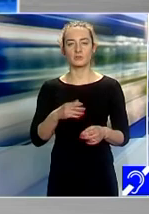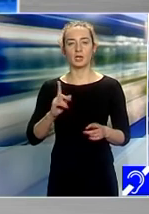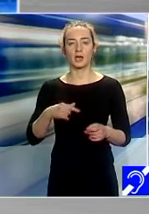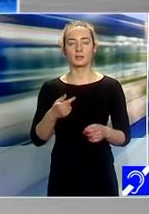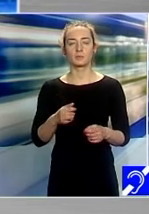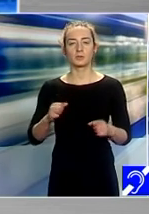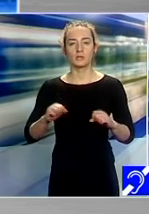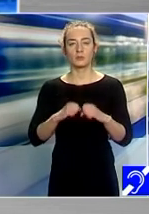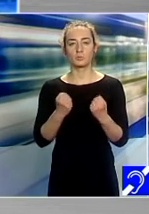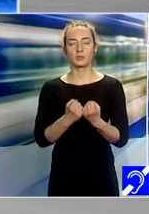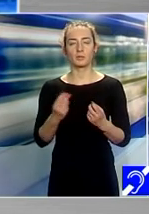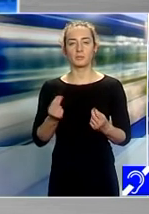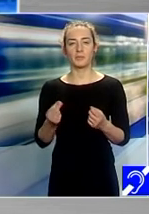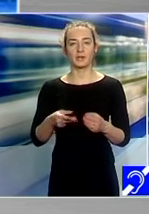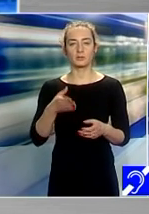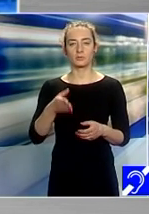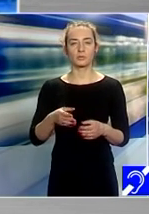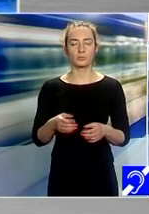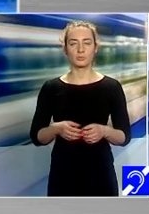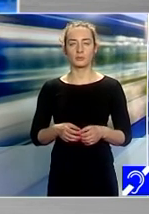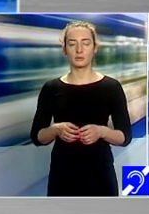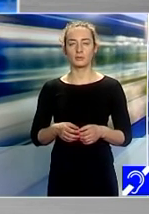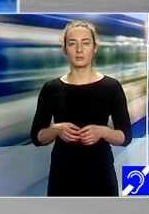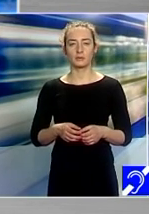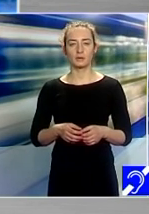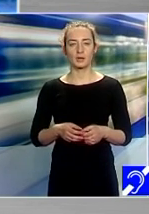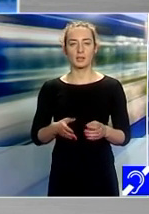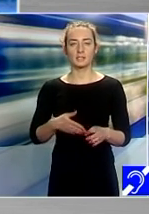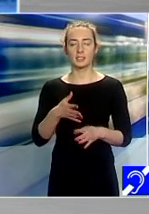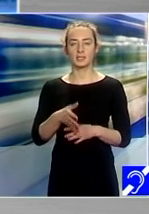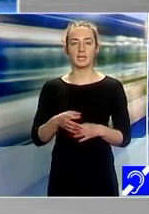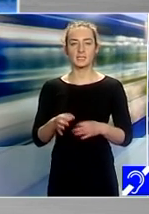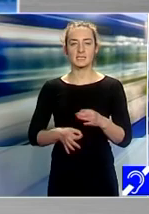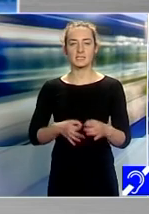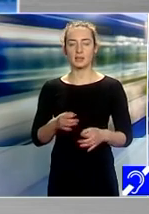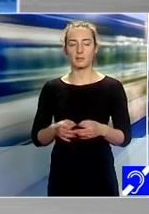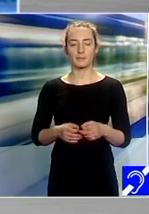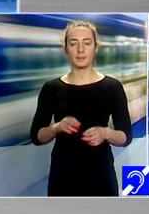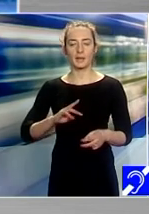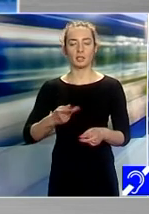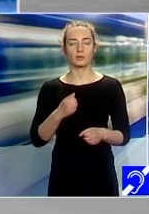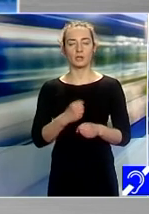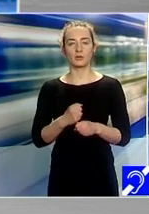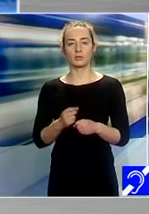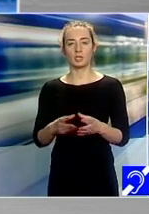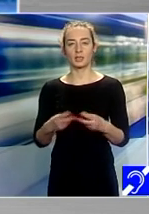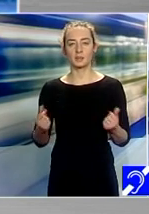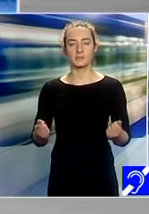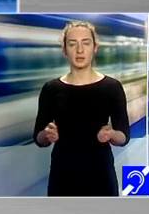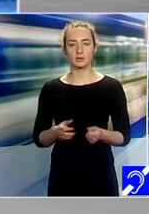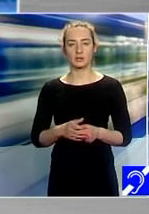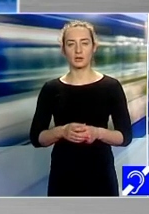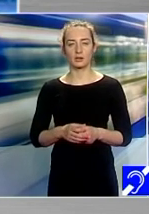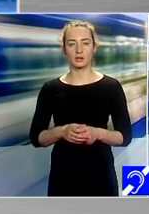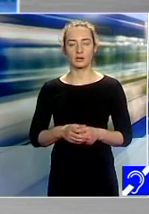pentru treaba asta, să introducem în sistem acest lucru, de exemplu, care este un lucru foarte bun. Un al doilea lucru care lipsește sistemului acestui